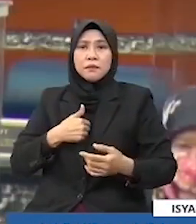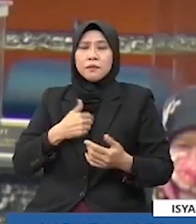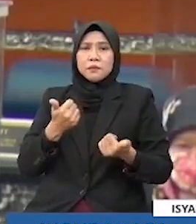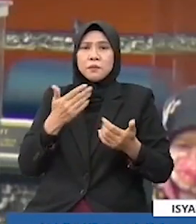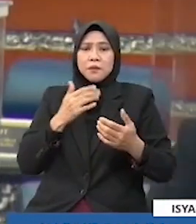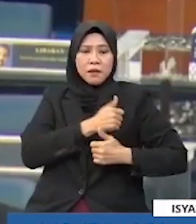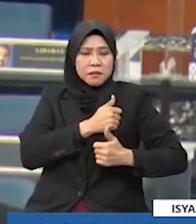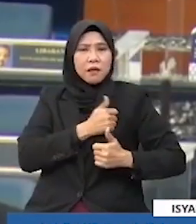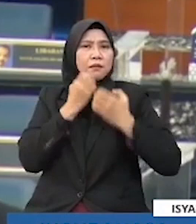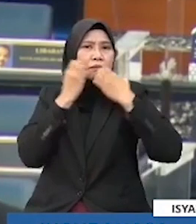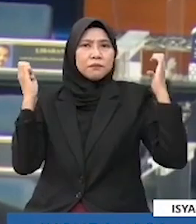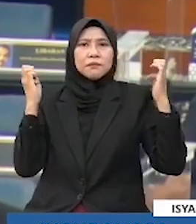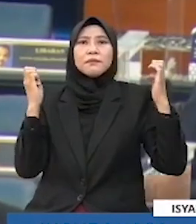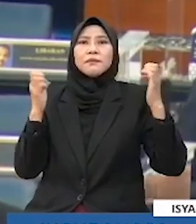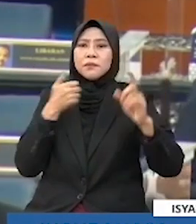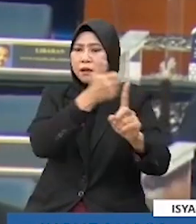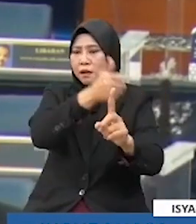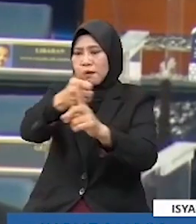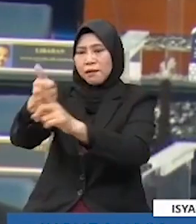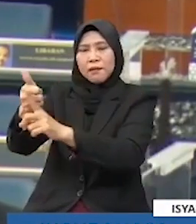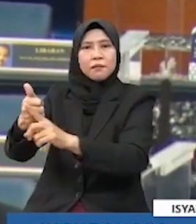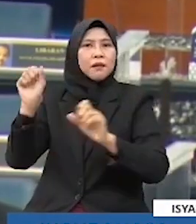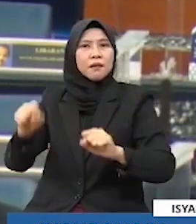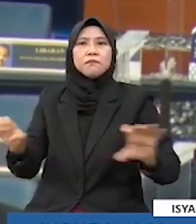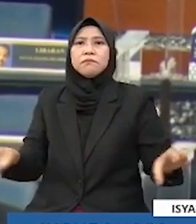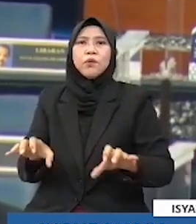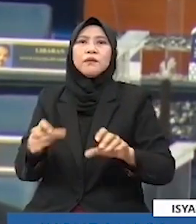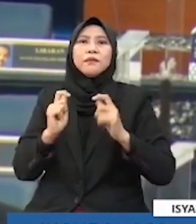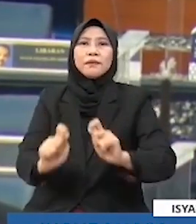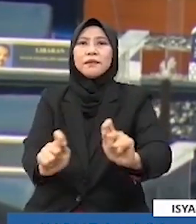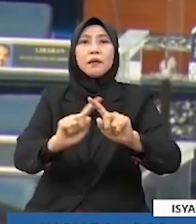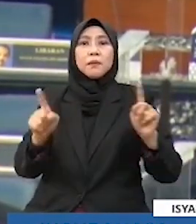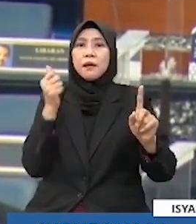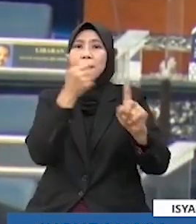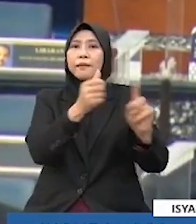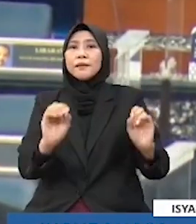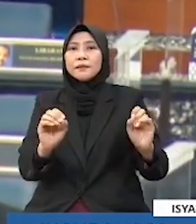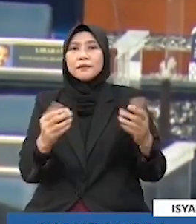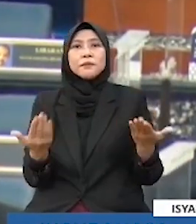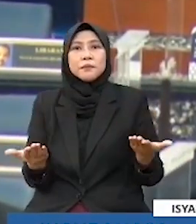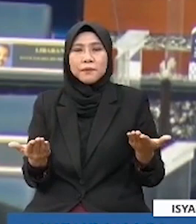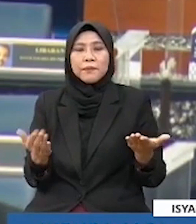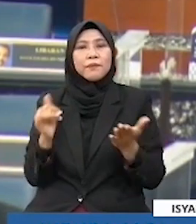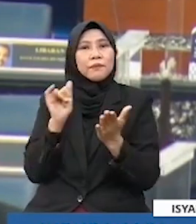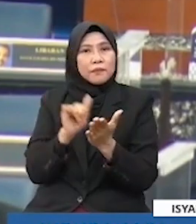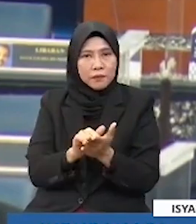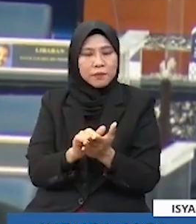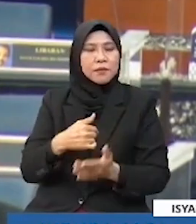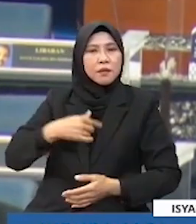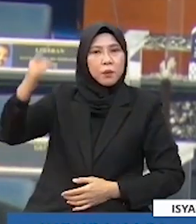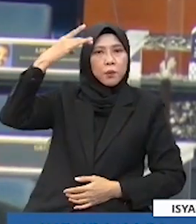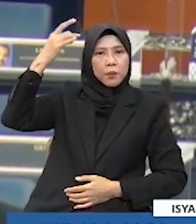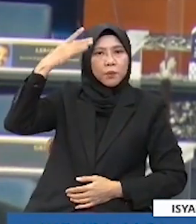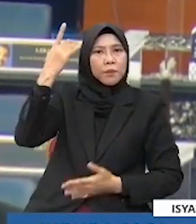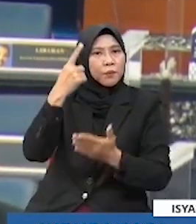cukup baik tentulah kita cukup bila kita arah saja dia kembung tapi pada arahan kami yang saya cukup